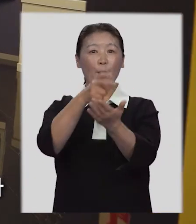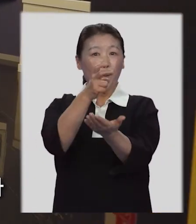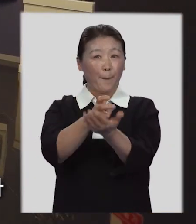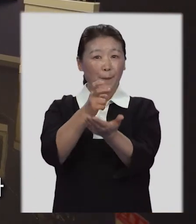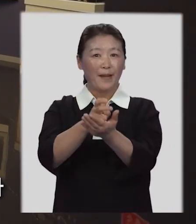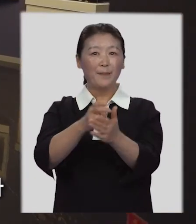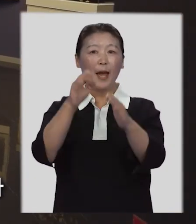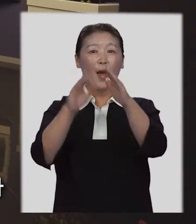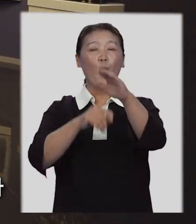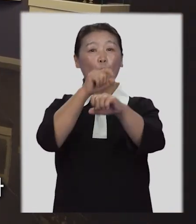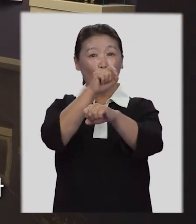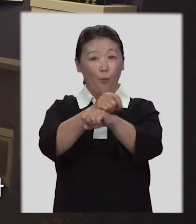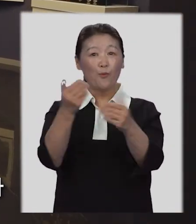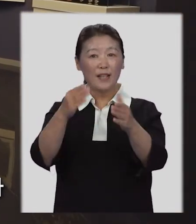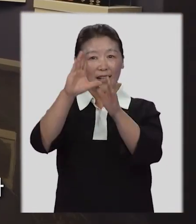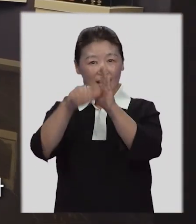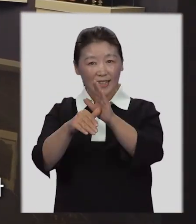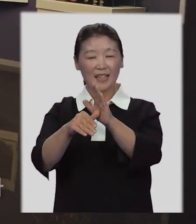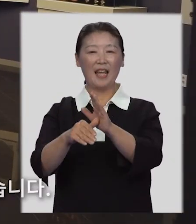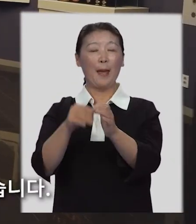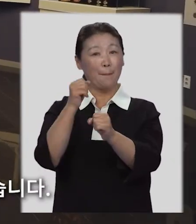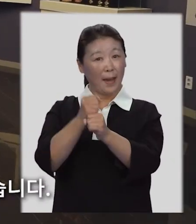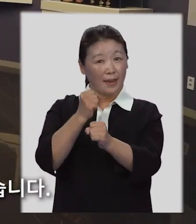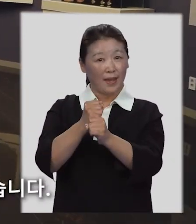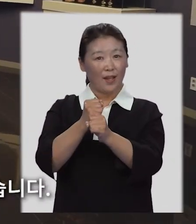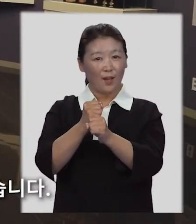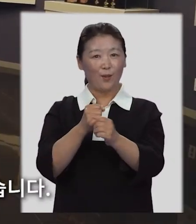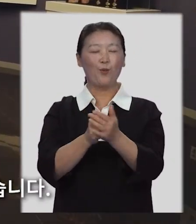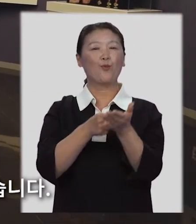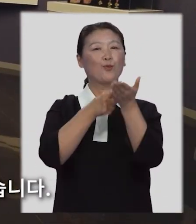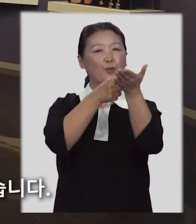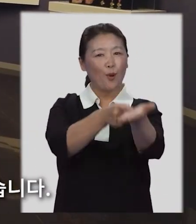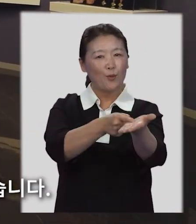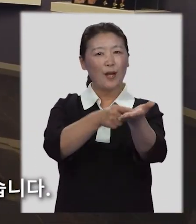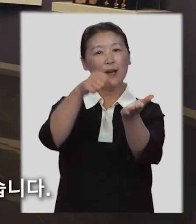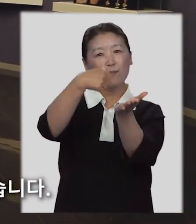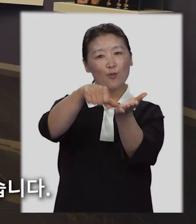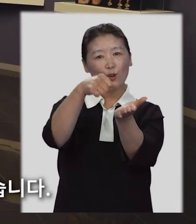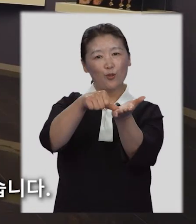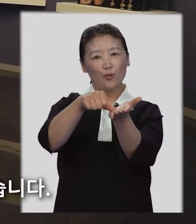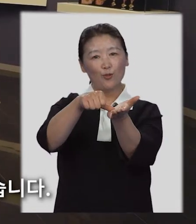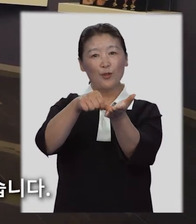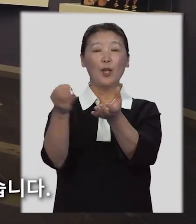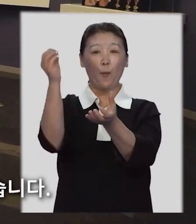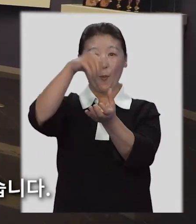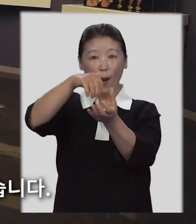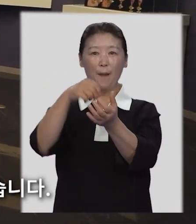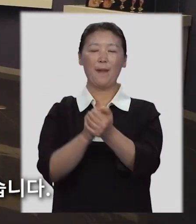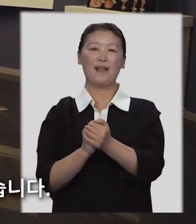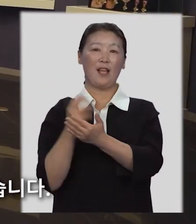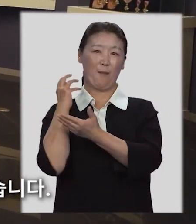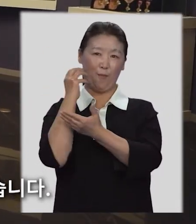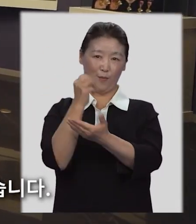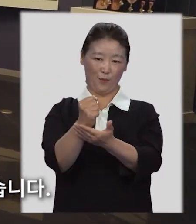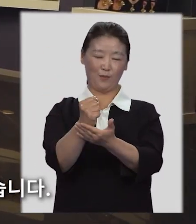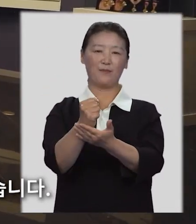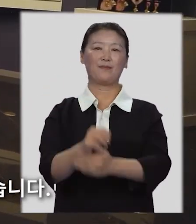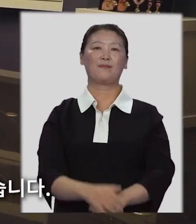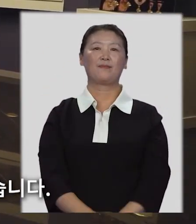공공기록물법에서는 공무수행과 관련하여 생산하거나 접수한 행정박물도 기록물에 포함시켜 보존하도록 하고